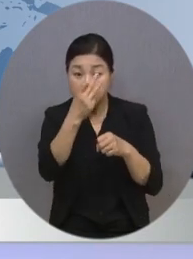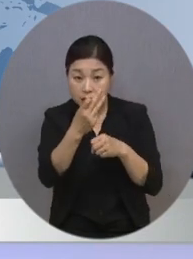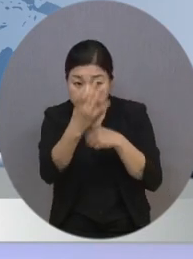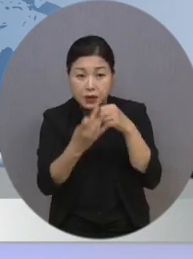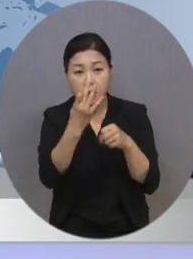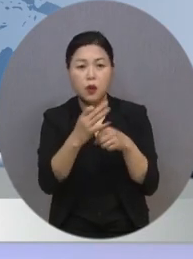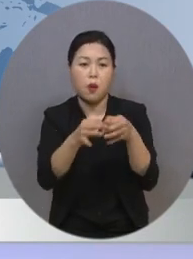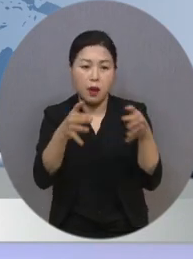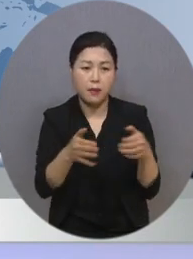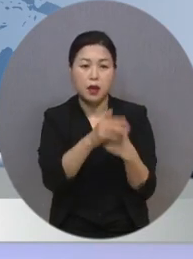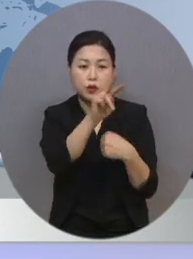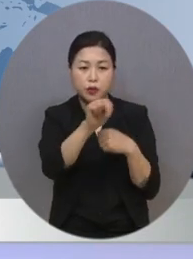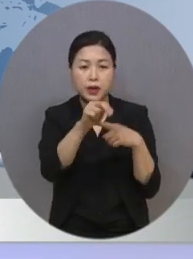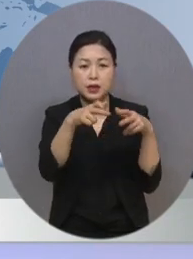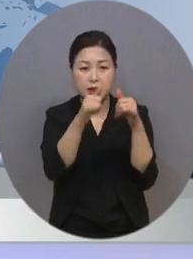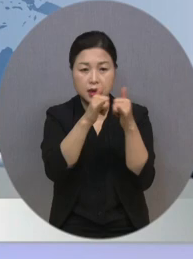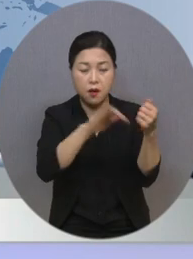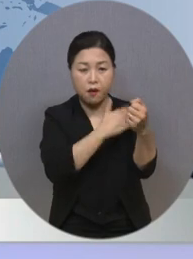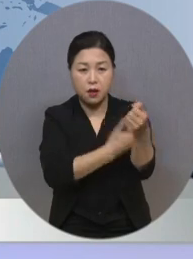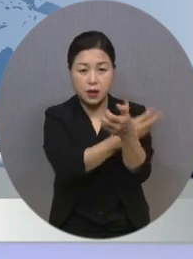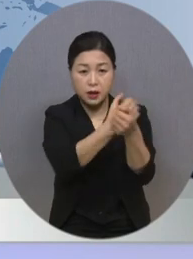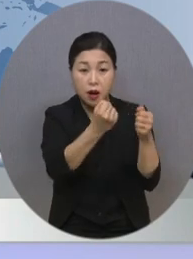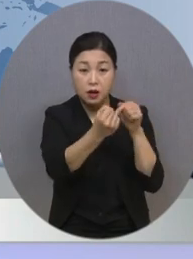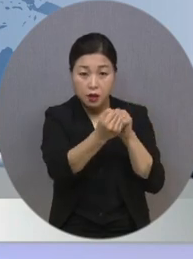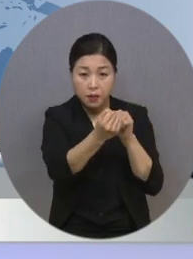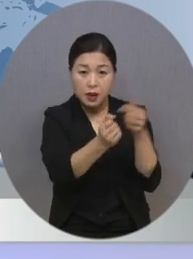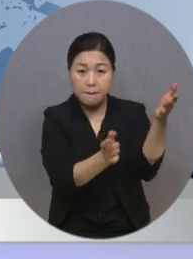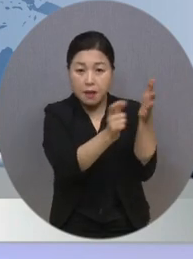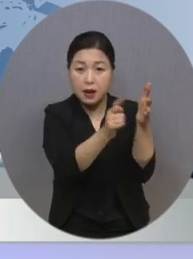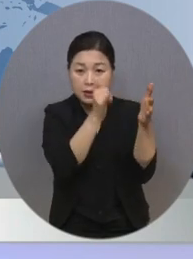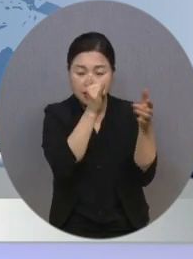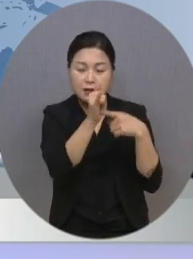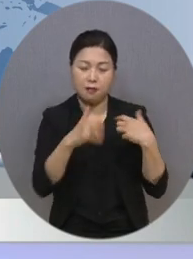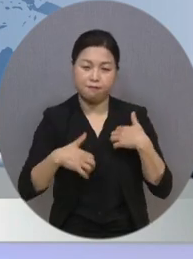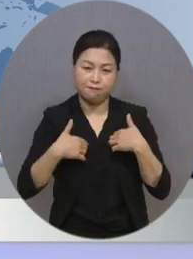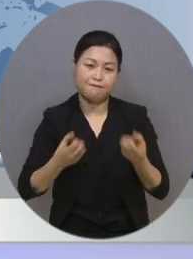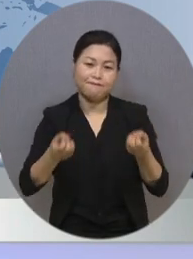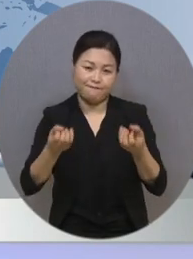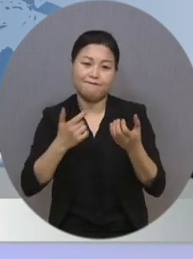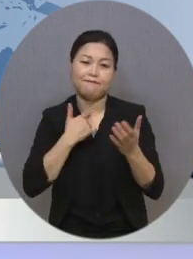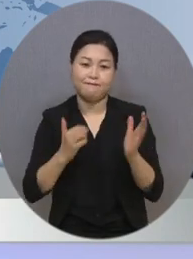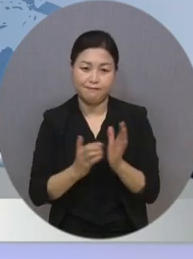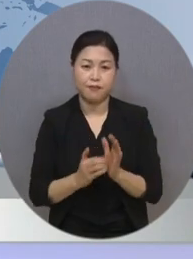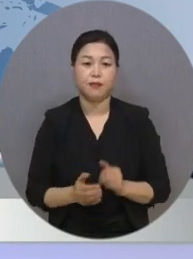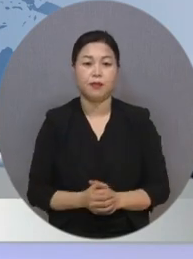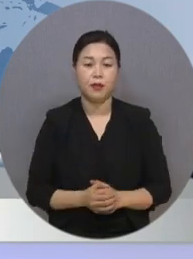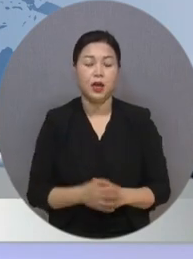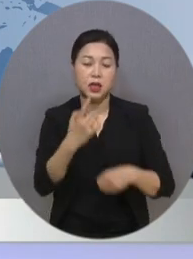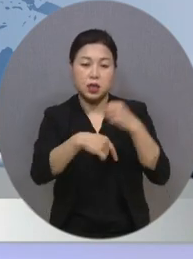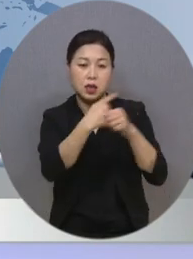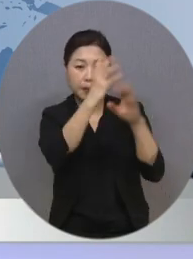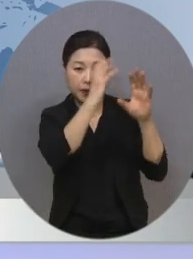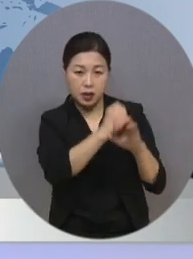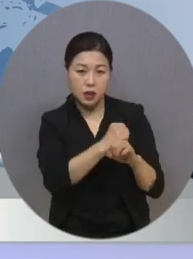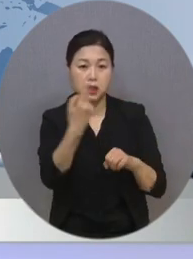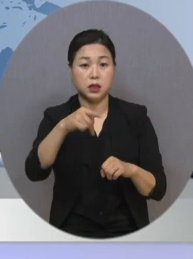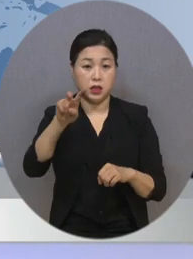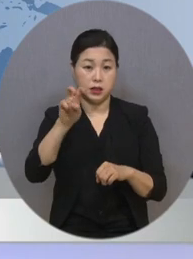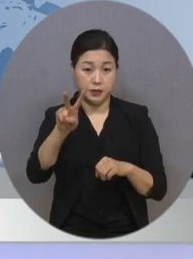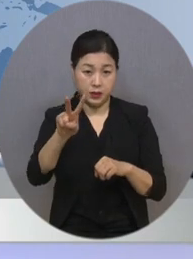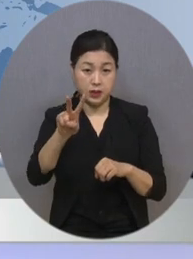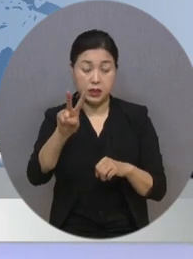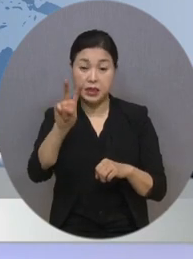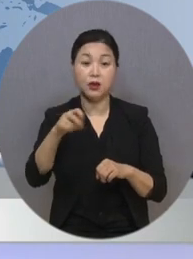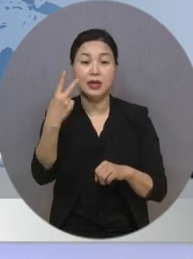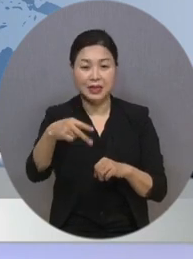유엔 장애인 권리협약 선택 의정서가 비준되며 환영을 받기도 했습니다. 한 해를 마무리하고